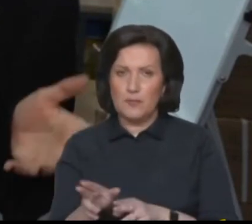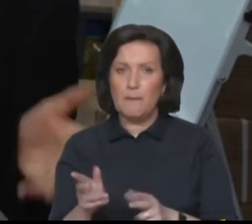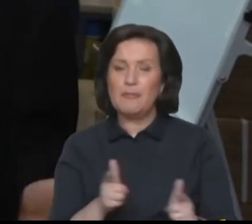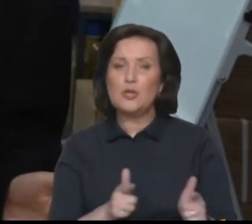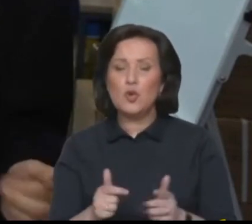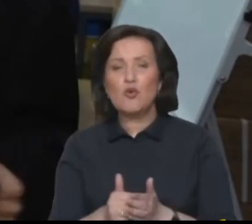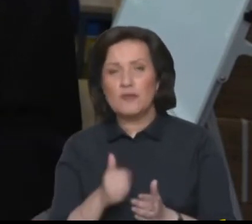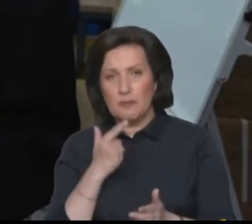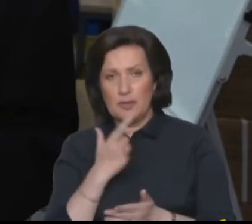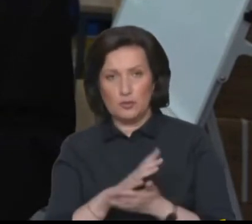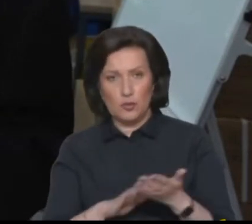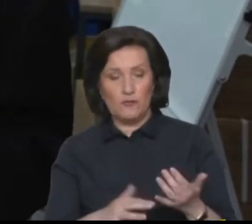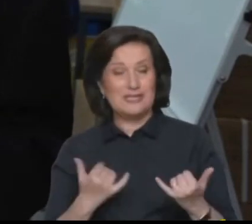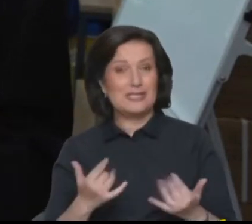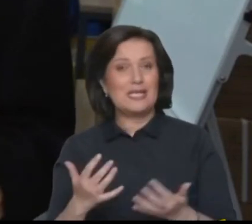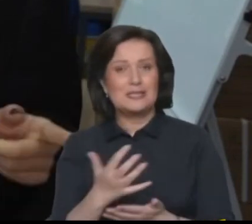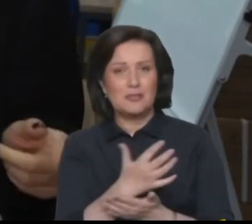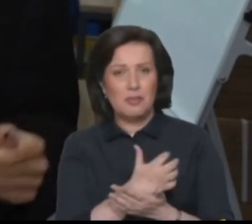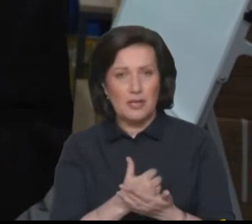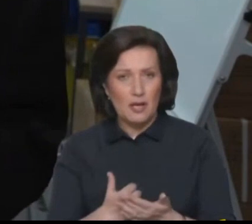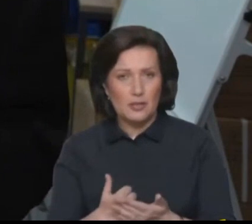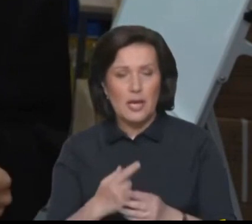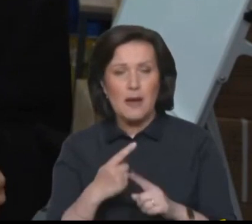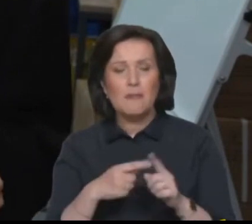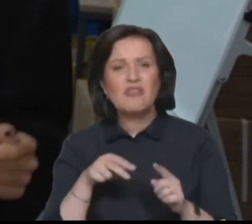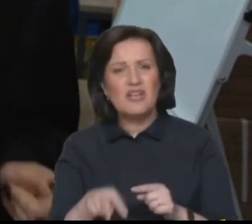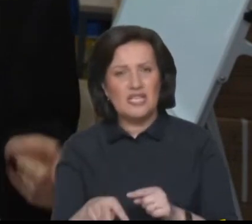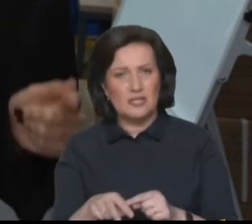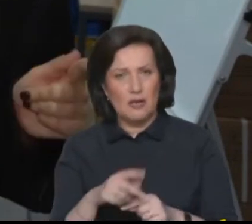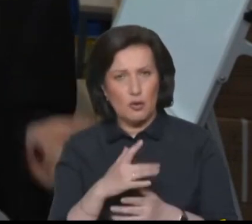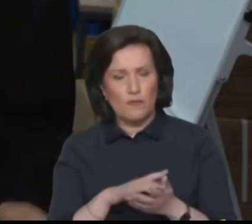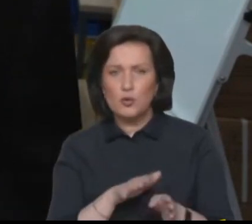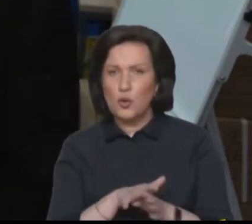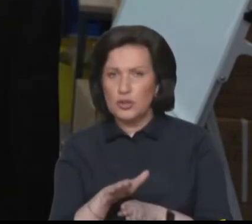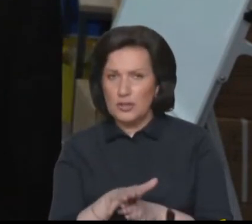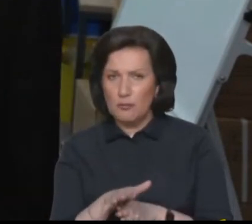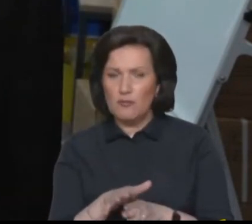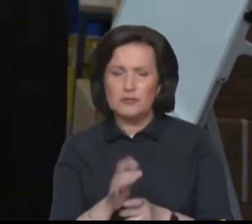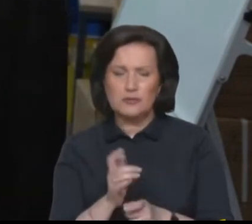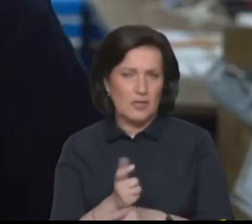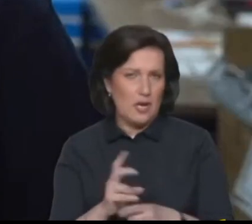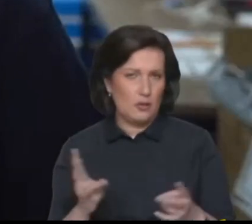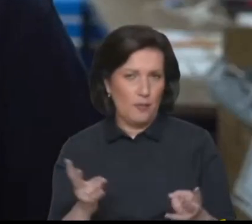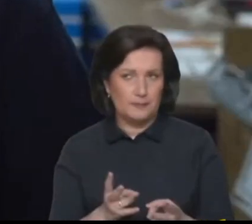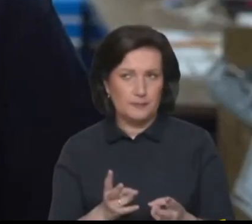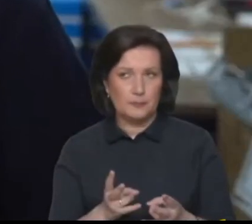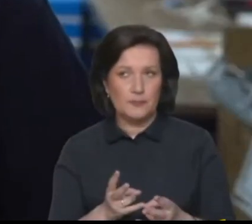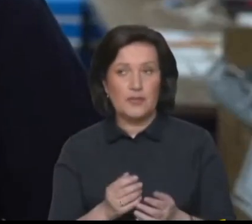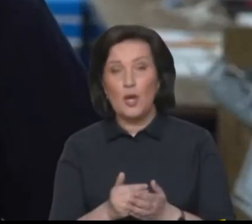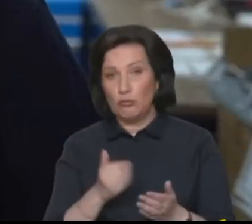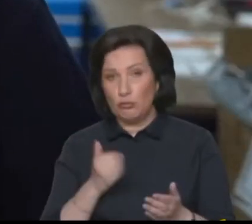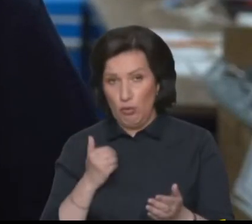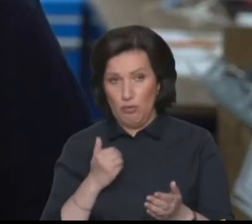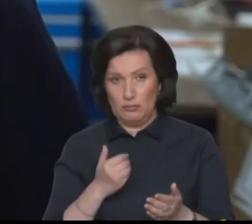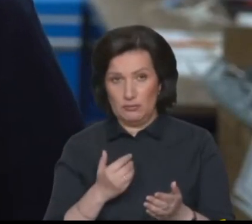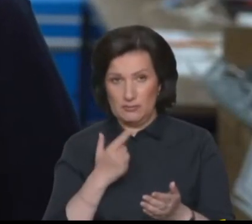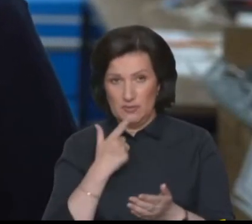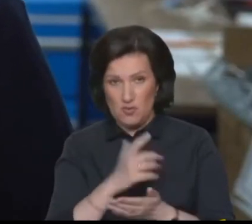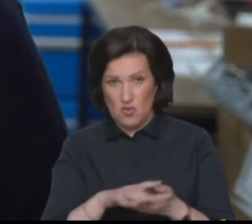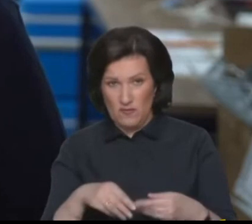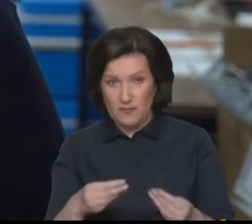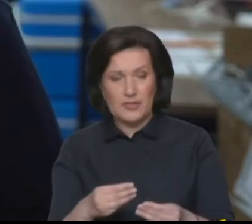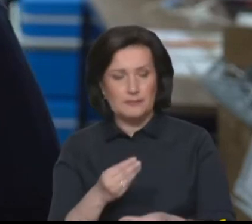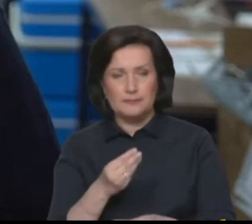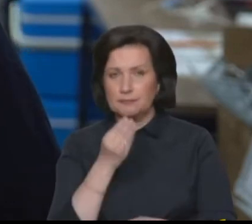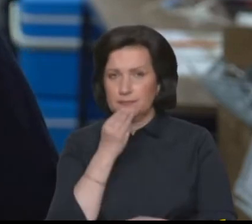перед забором крові, адже зараз збирають майже півлітра крові, тому дотримуватись їх вкрай необхідно. До забору крові потрібно не